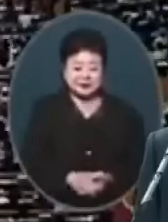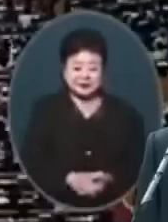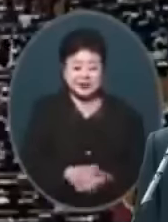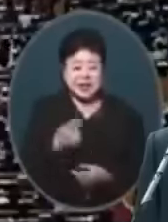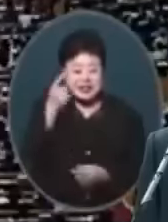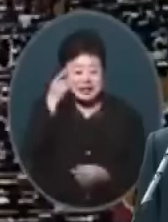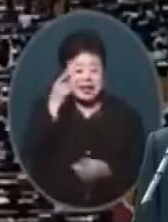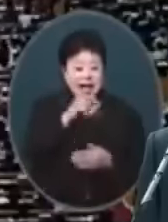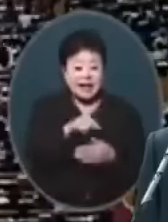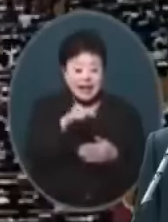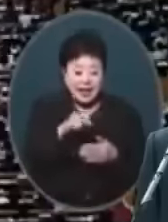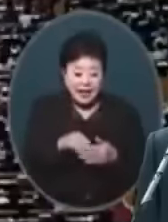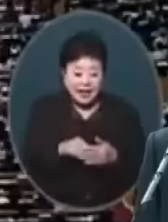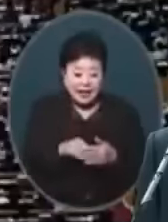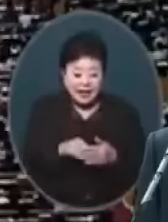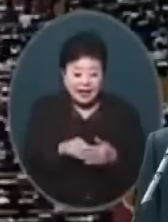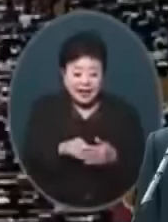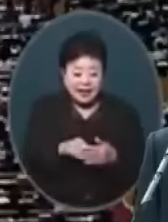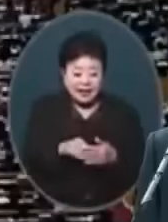생각 안에